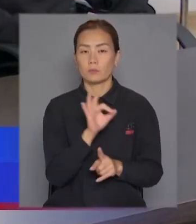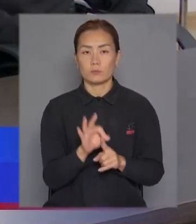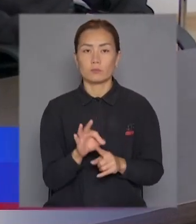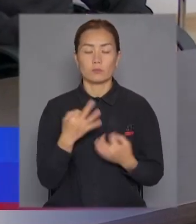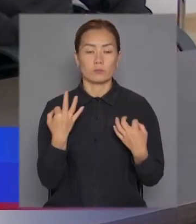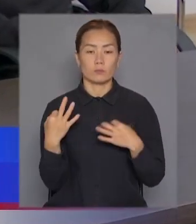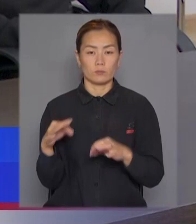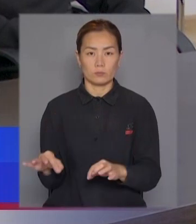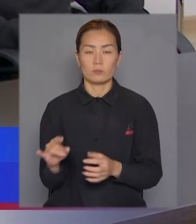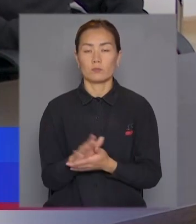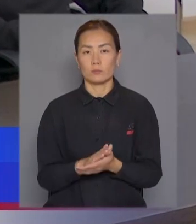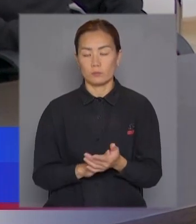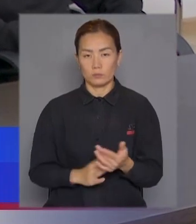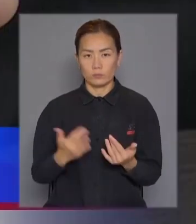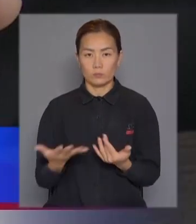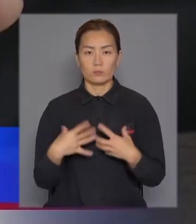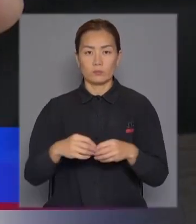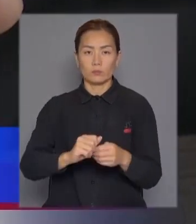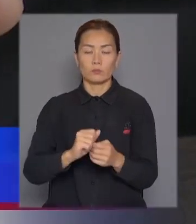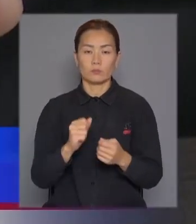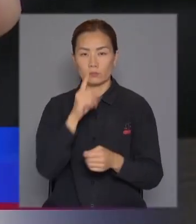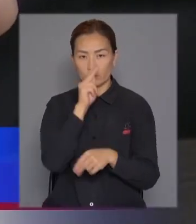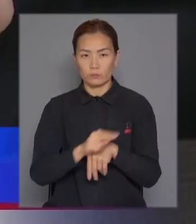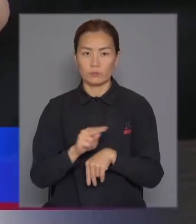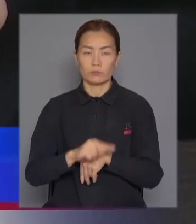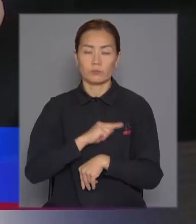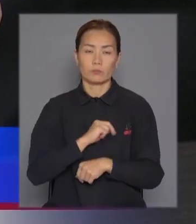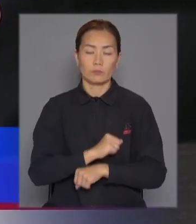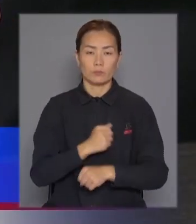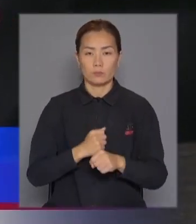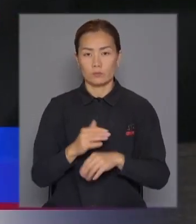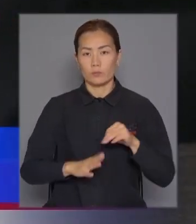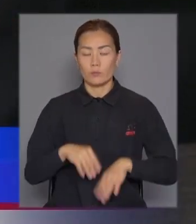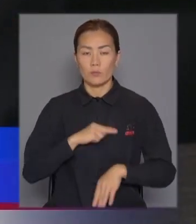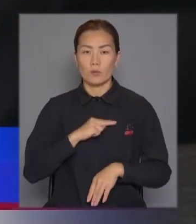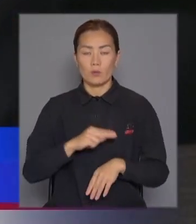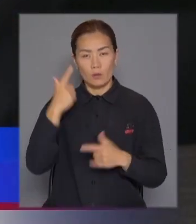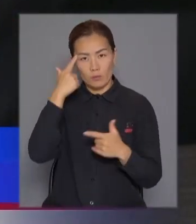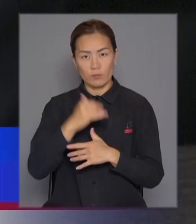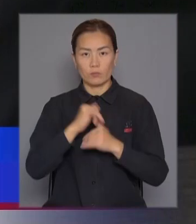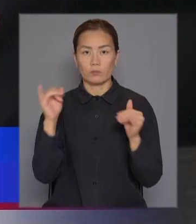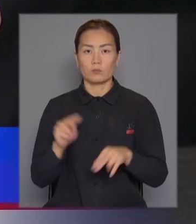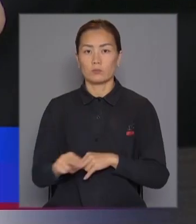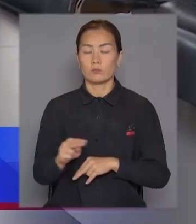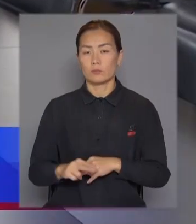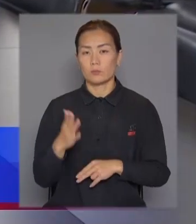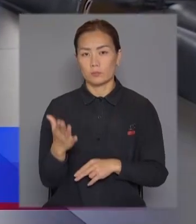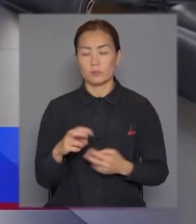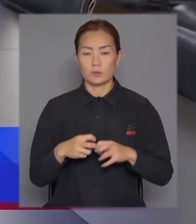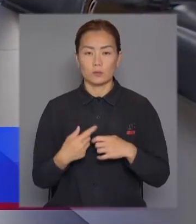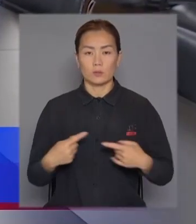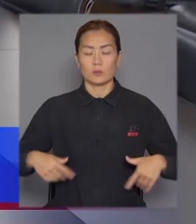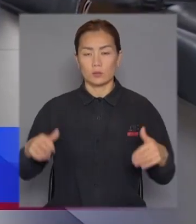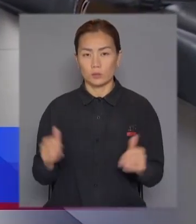тек бостандыққа шығарып қана қоймай, оларды қоғамға бейімдеу болып табылады. Мамандықтары бойынша біліктіліктерін арттырып, әлеуметтік